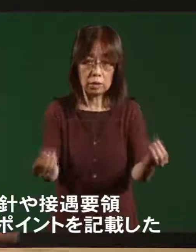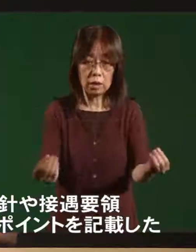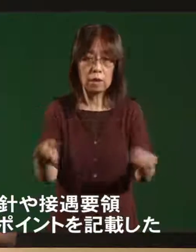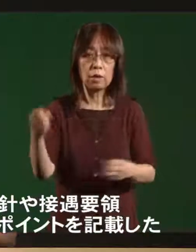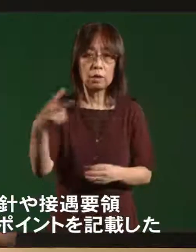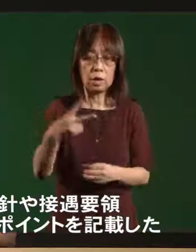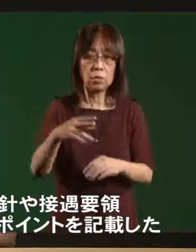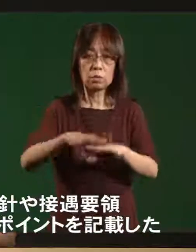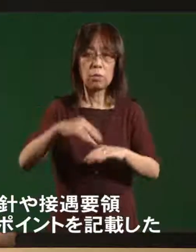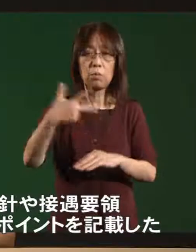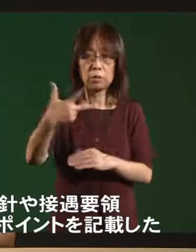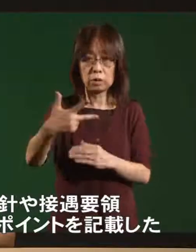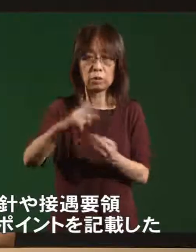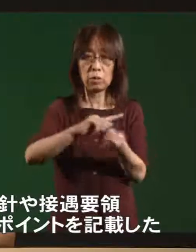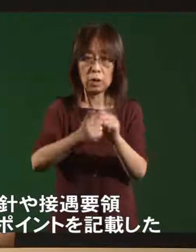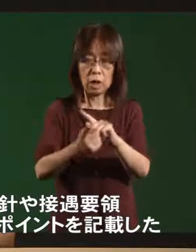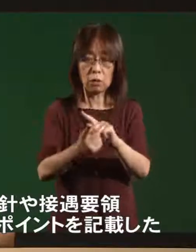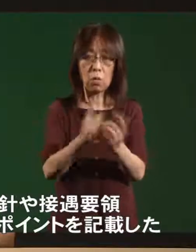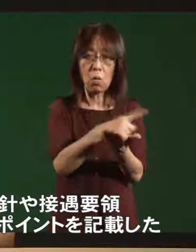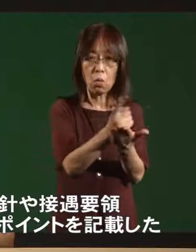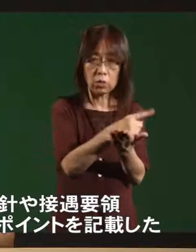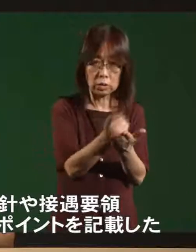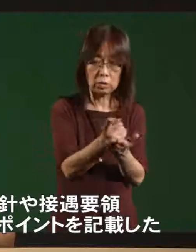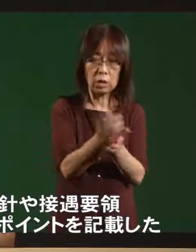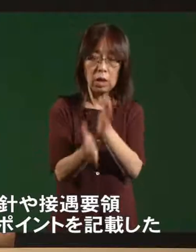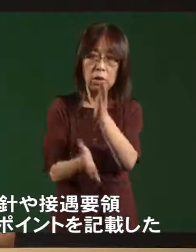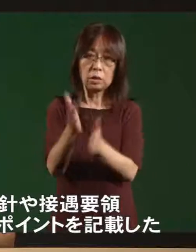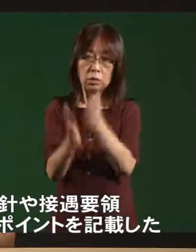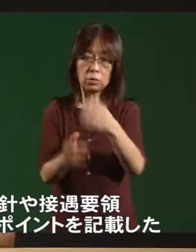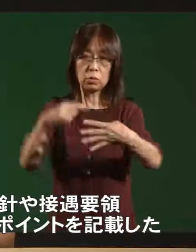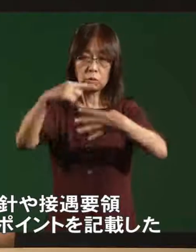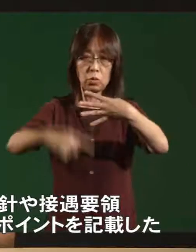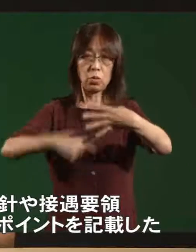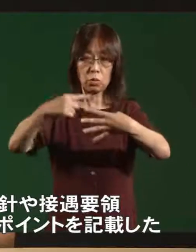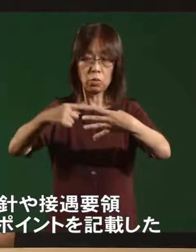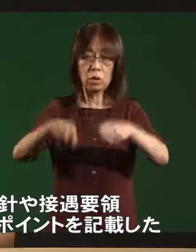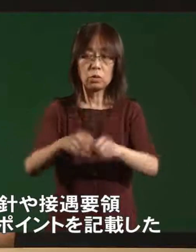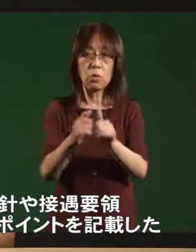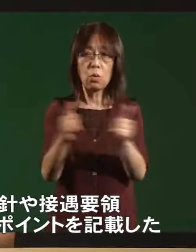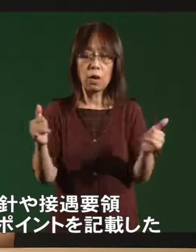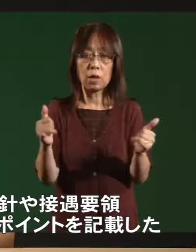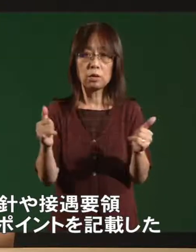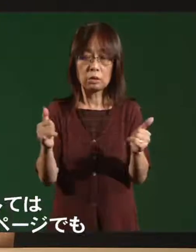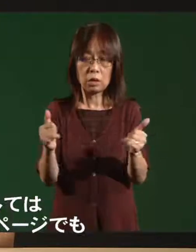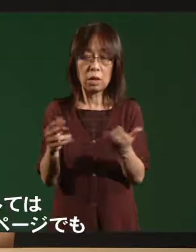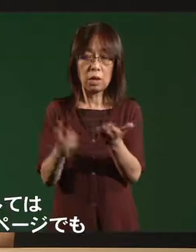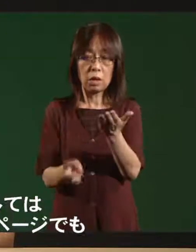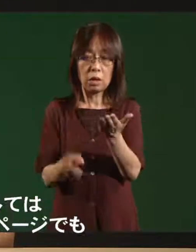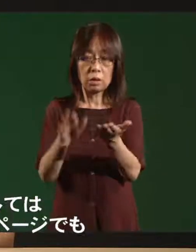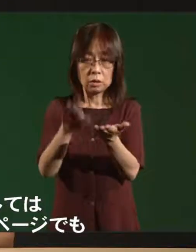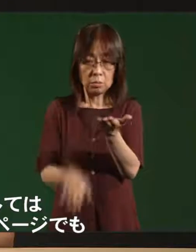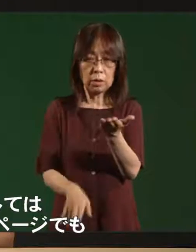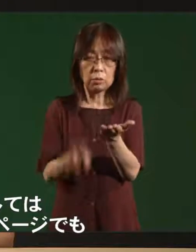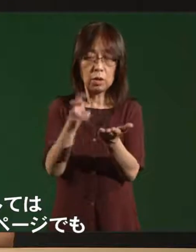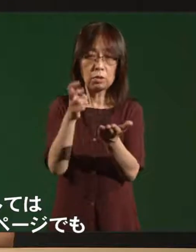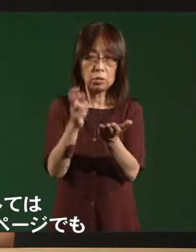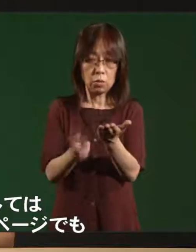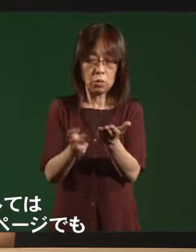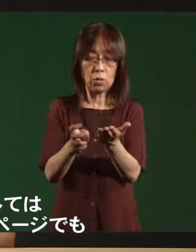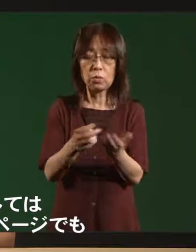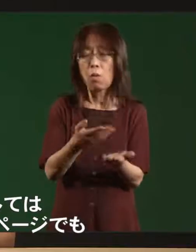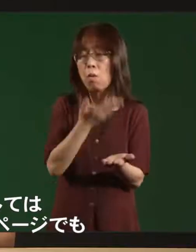なお札幌市の対応方針や雪部容量障害者差別解消法のポイントを記載したパンフレットにつきまして